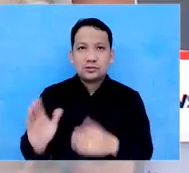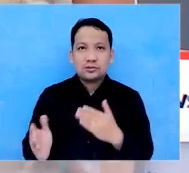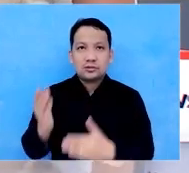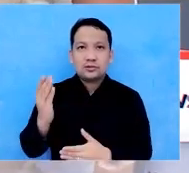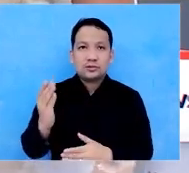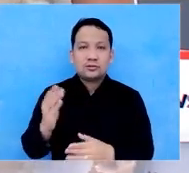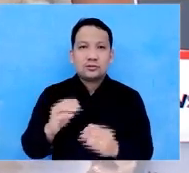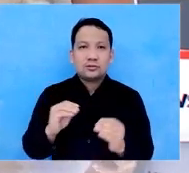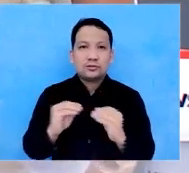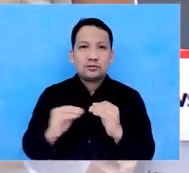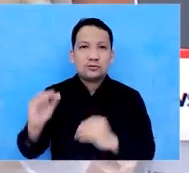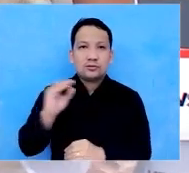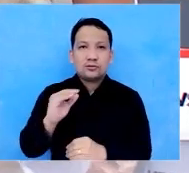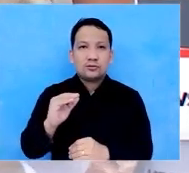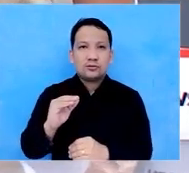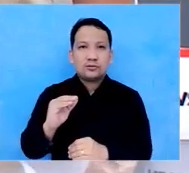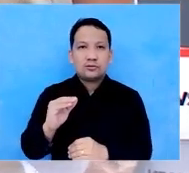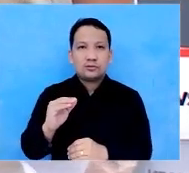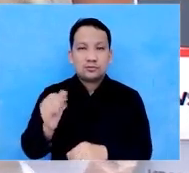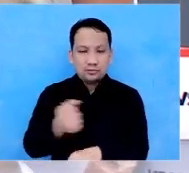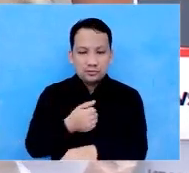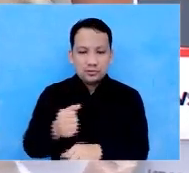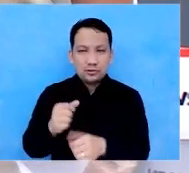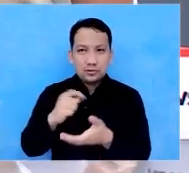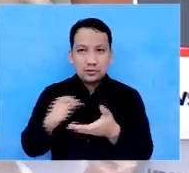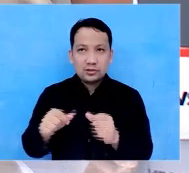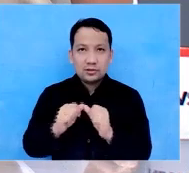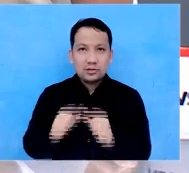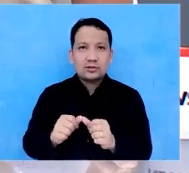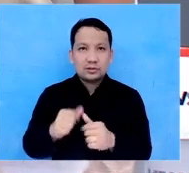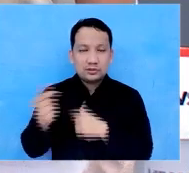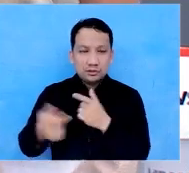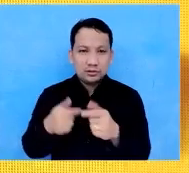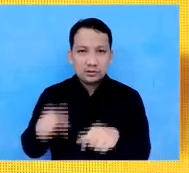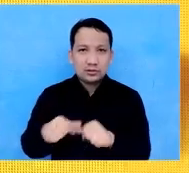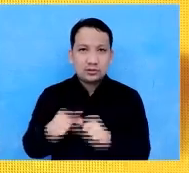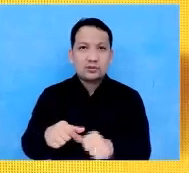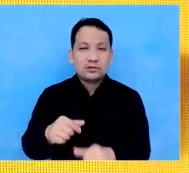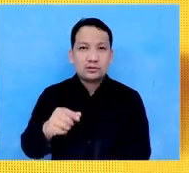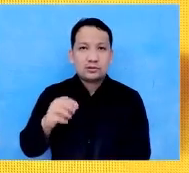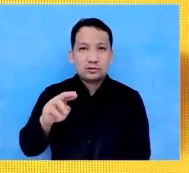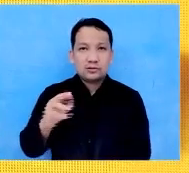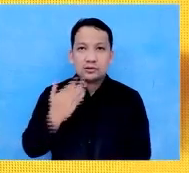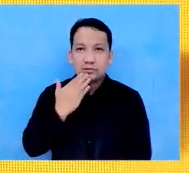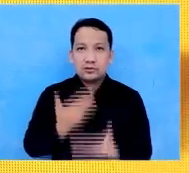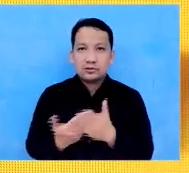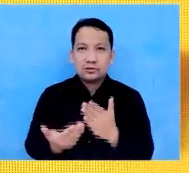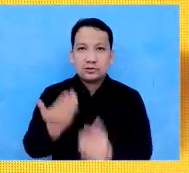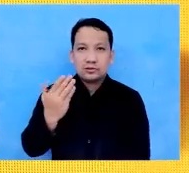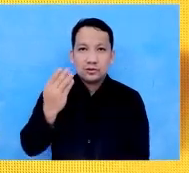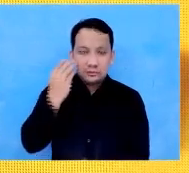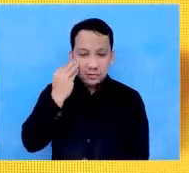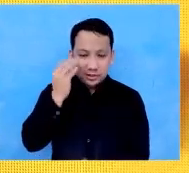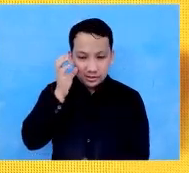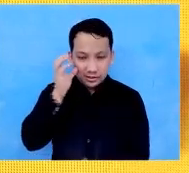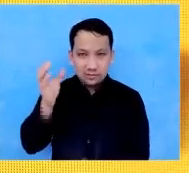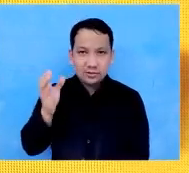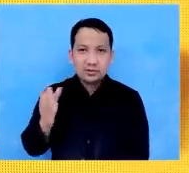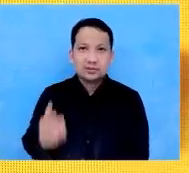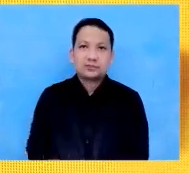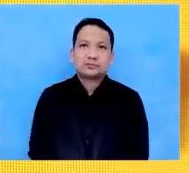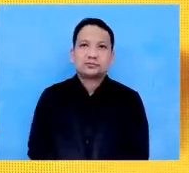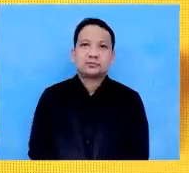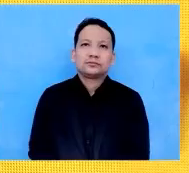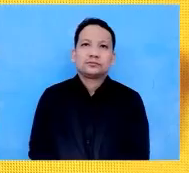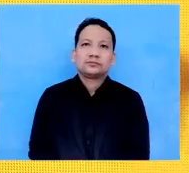of the most sought-after singer-songwriters ng henerasyon. Mark Carpio, good morning, Mark. Good morning. Good morning.